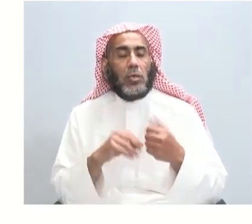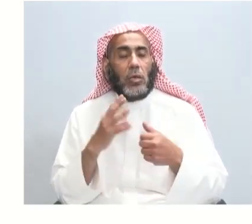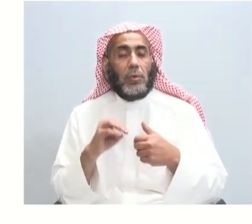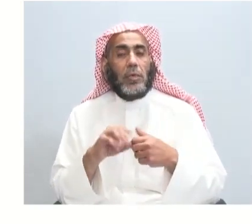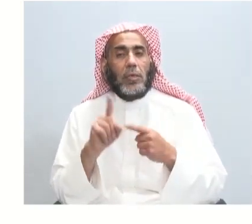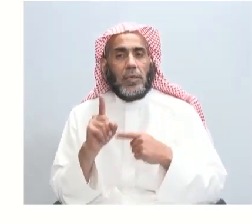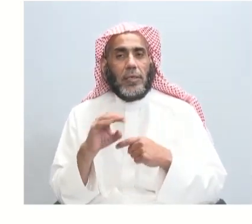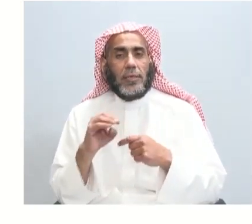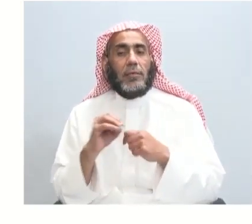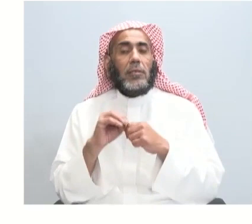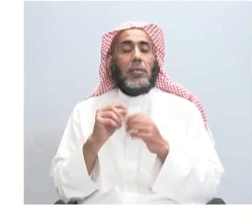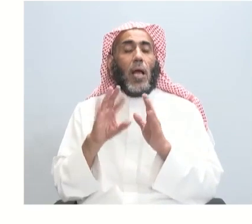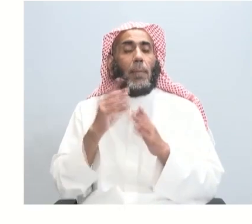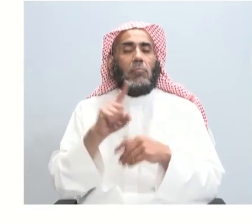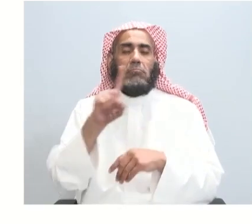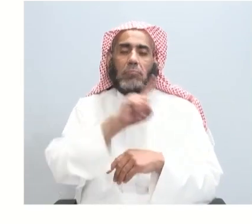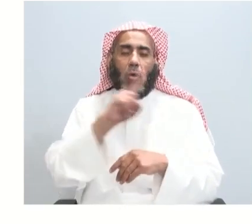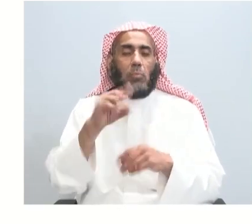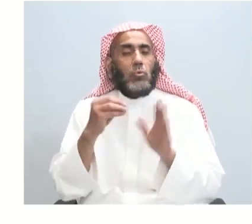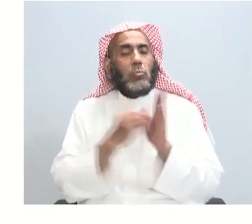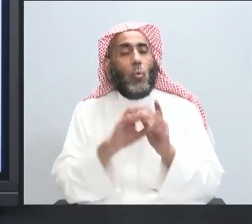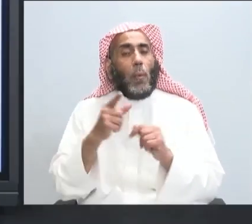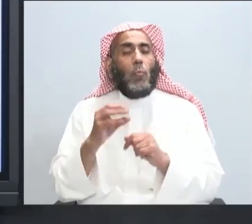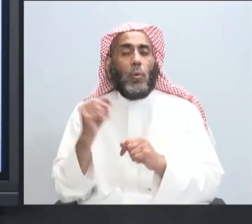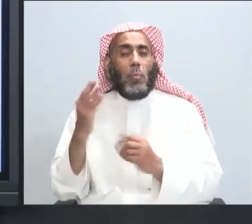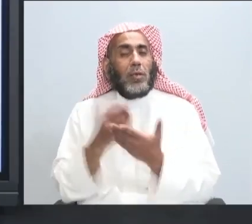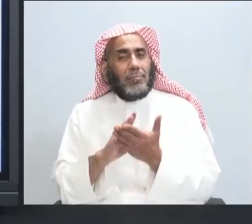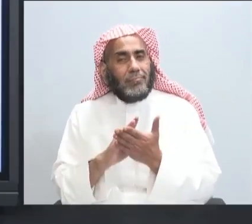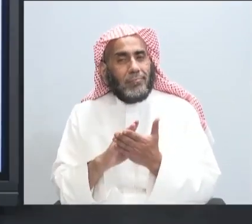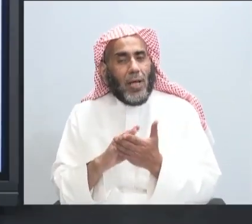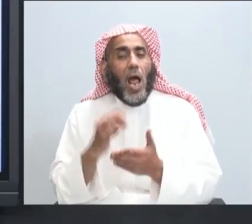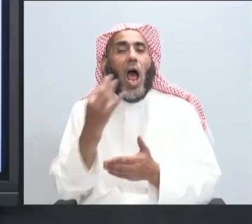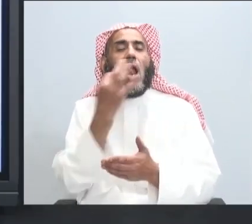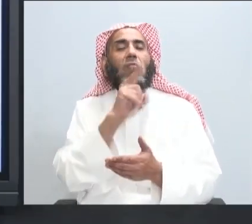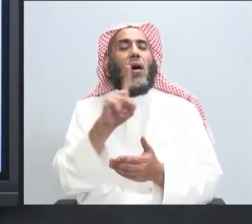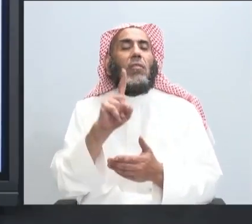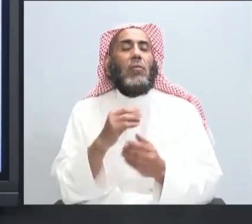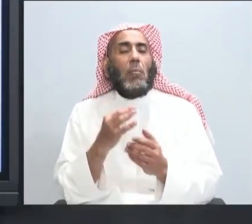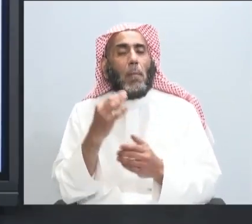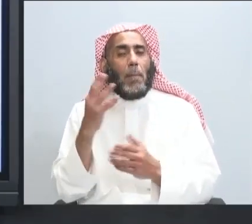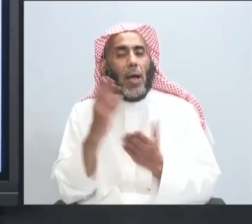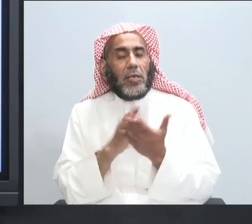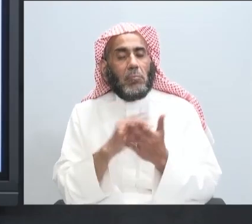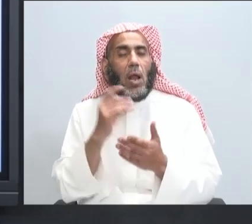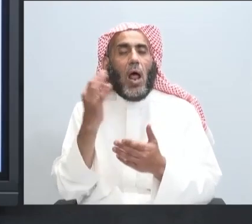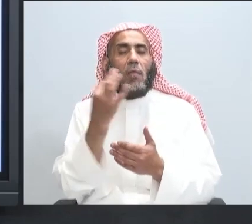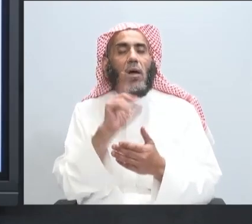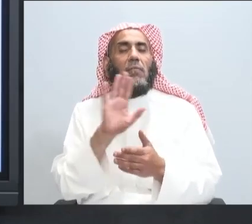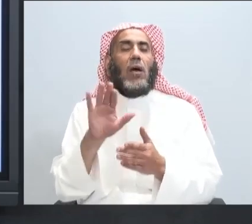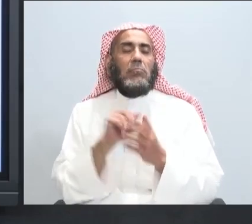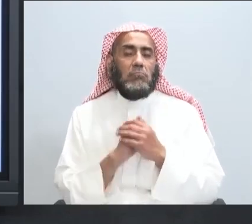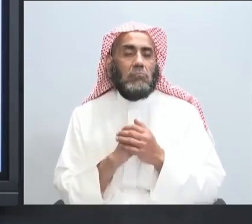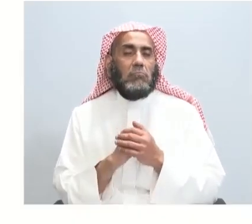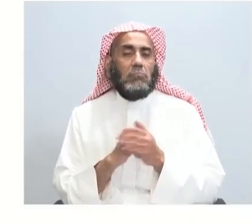جميل. هنا كتاب العين لا يعد من معاجم الموضوعات، إنما هو يعد من معاجم الألفاظ، يعد من معاجم الألفاظ.